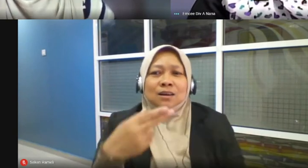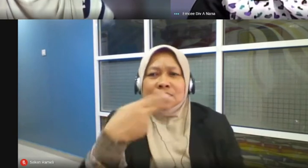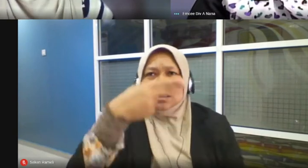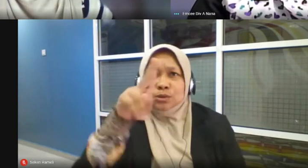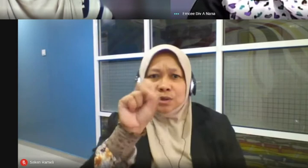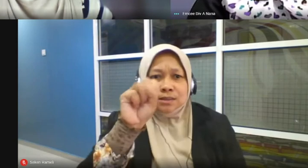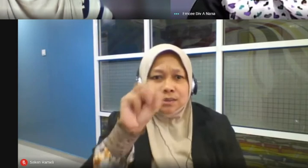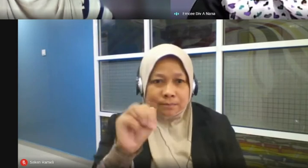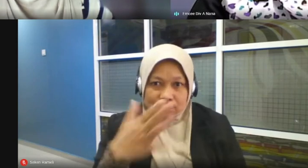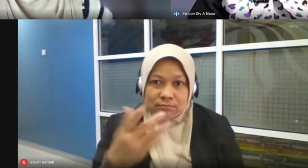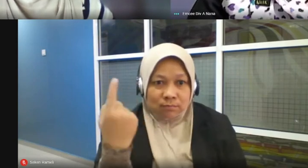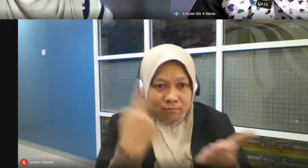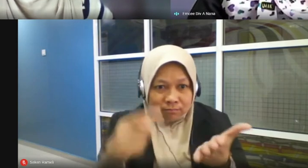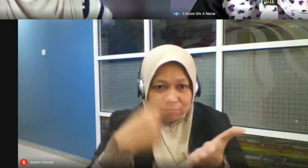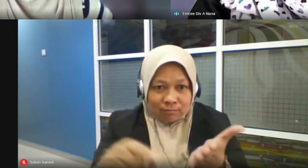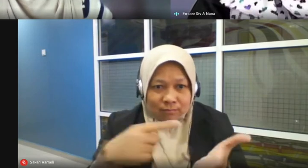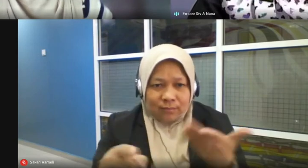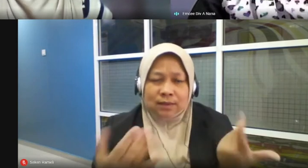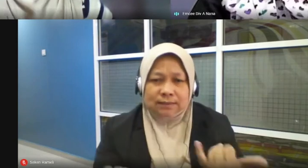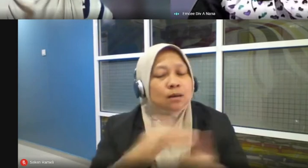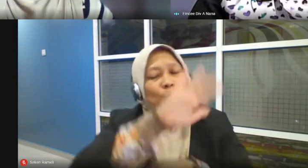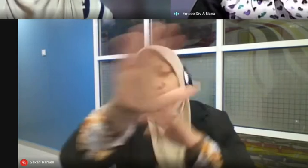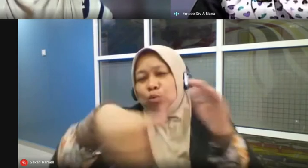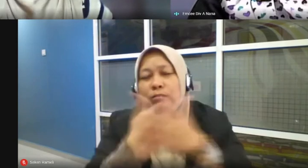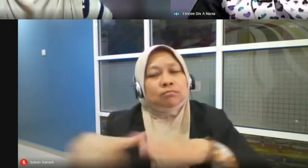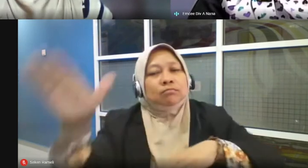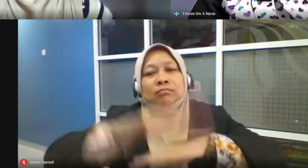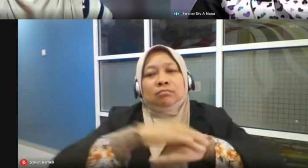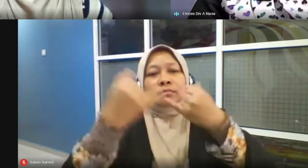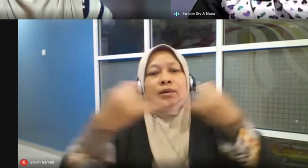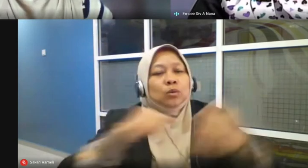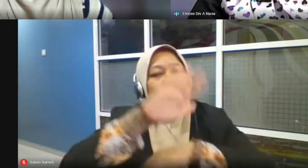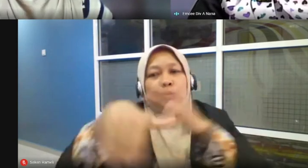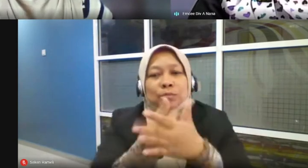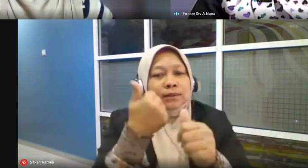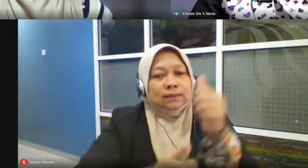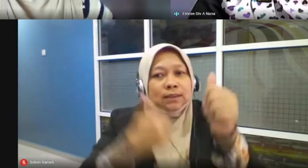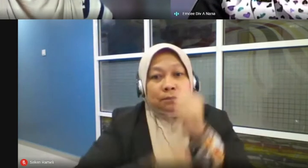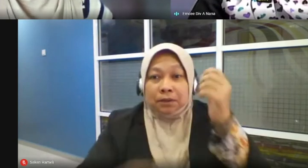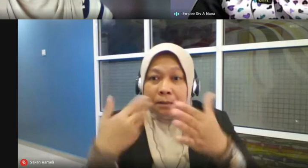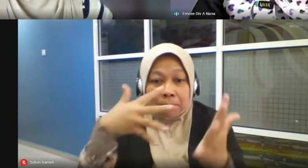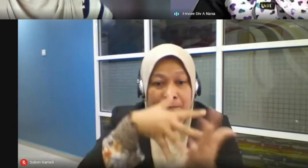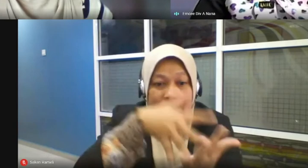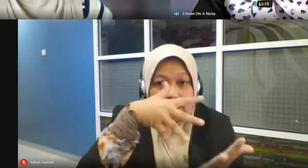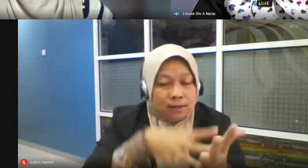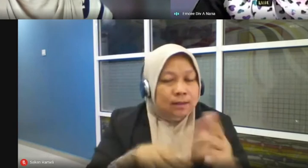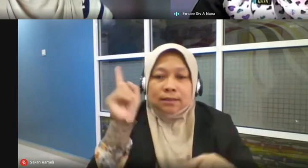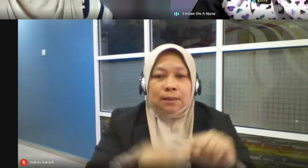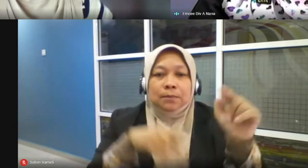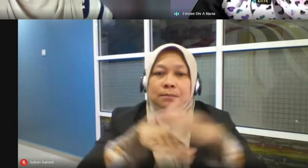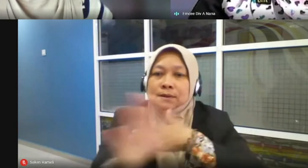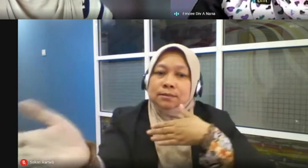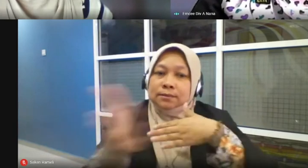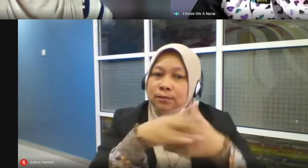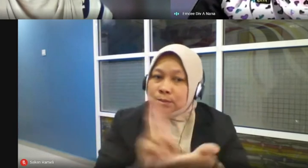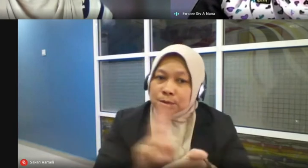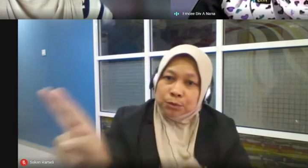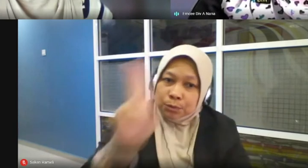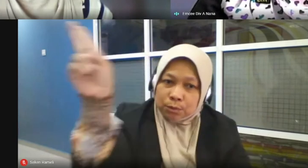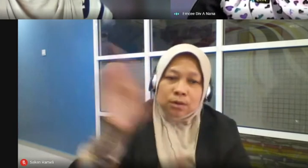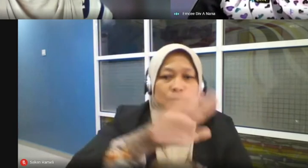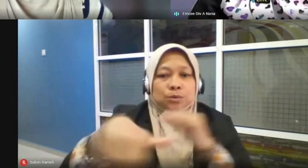ODL juga ya Puan? Semua online. Semua, everything is online. Jadi, pelajar-pelajar tak dibenarkan untuk kembali ke kampus. Jadi,